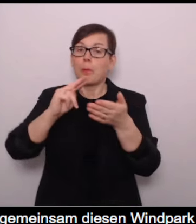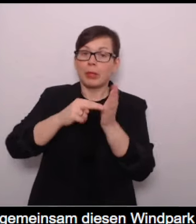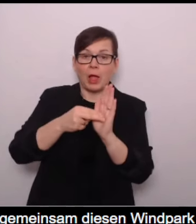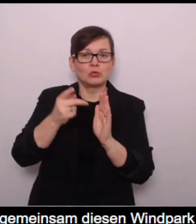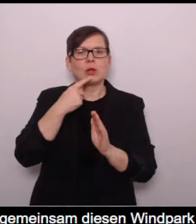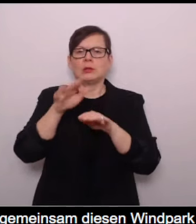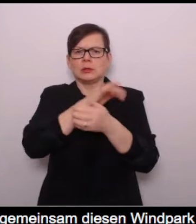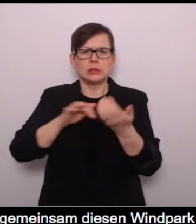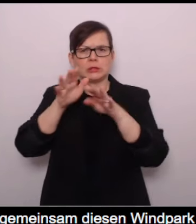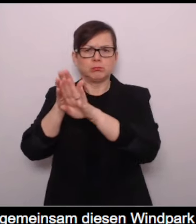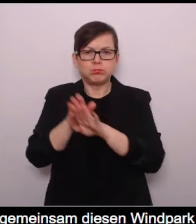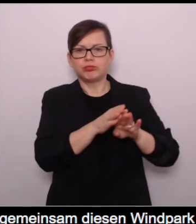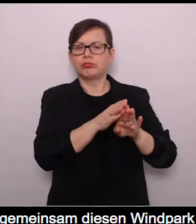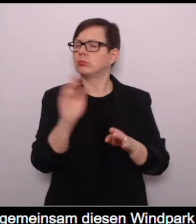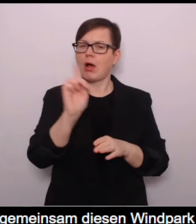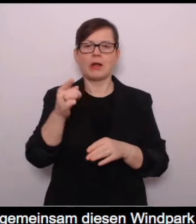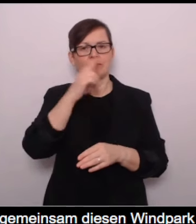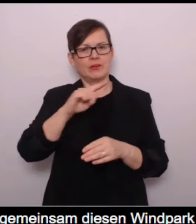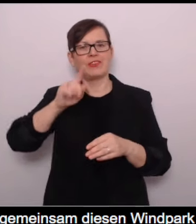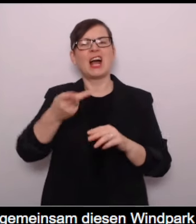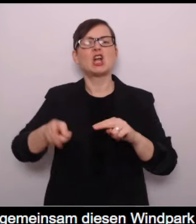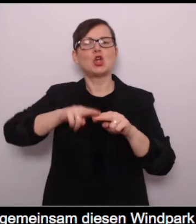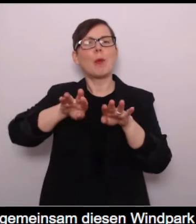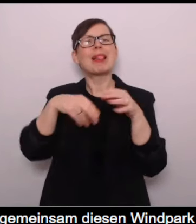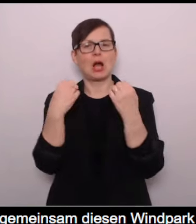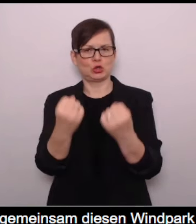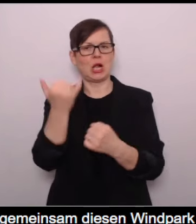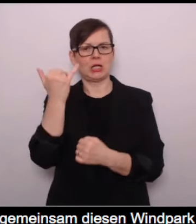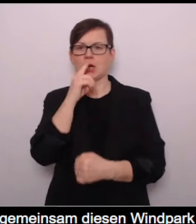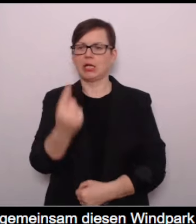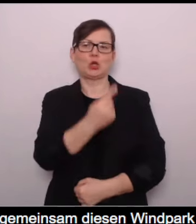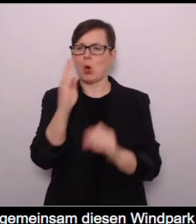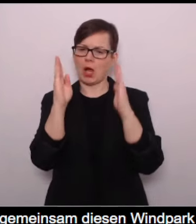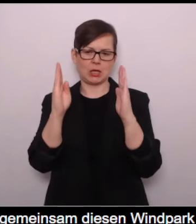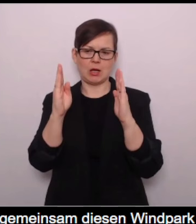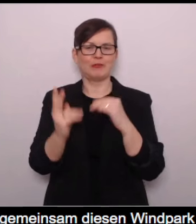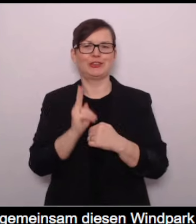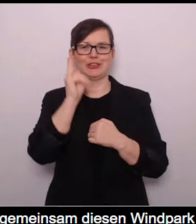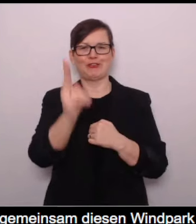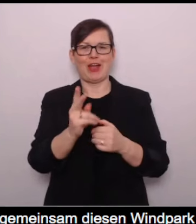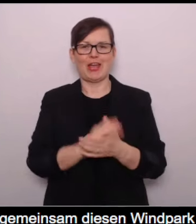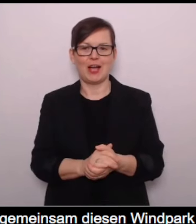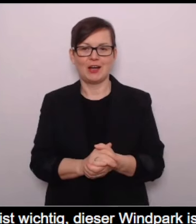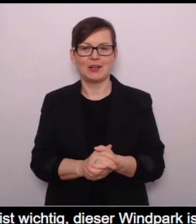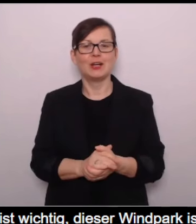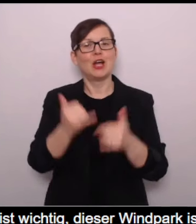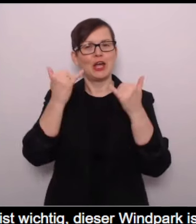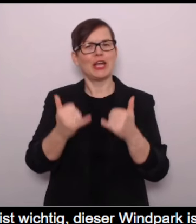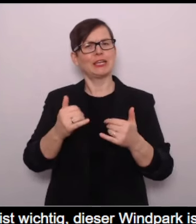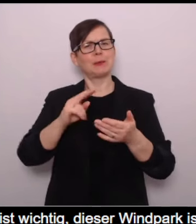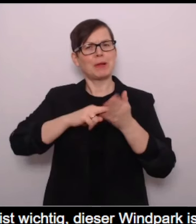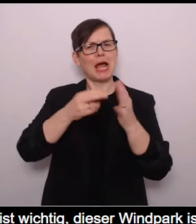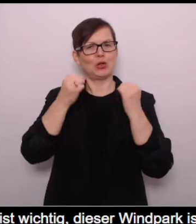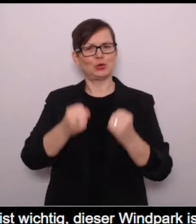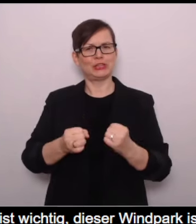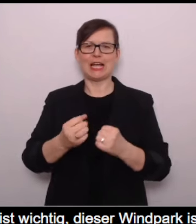Und wir verlassen auch den Krisenmodus, was die Haushaltsplanung anbelangt, indem wir zeigen, wir machen wieder einen Doppelhaushalt. Das war mir